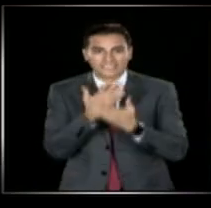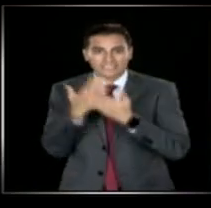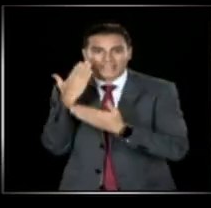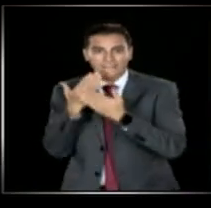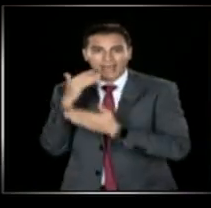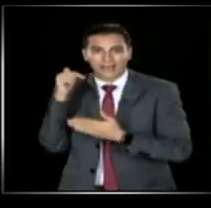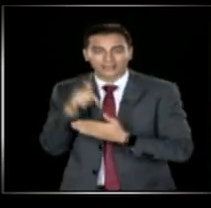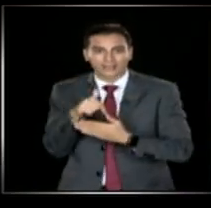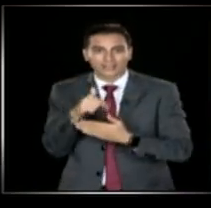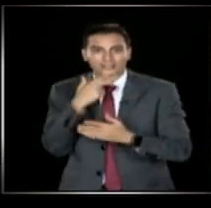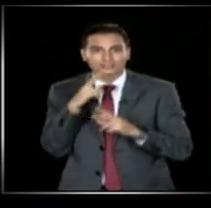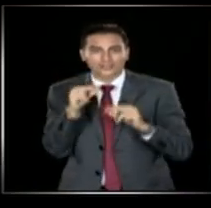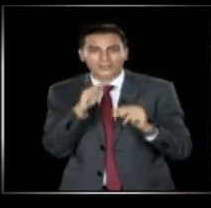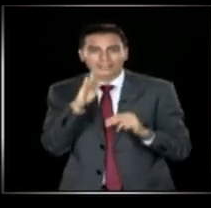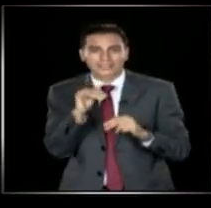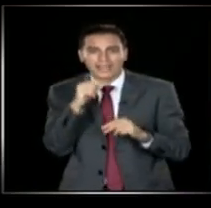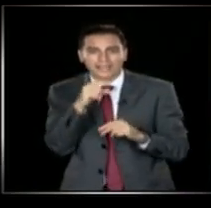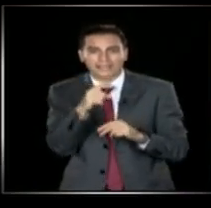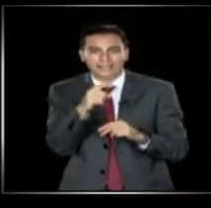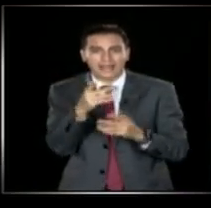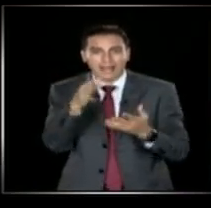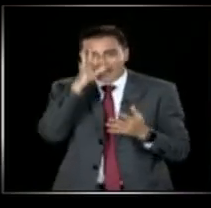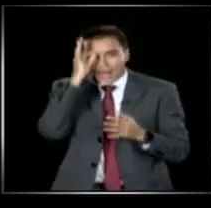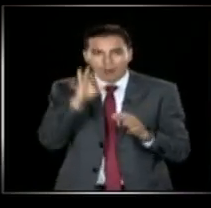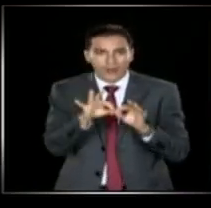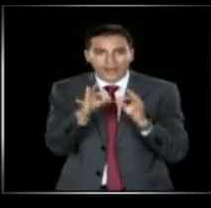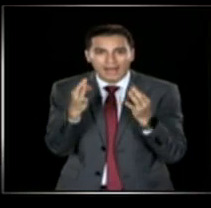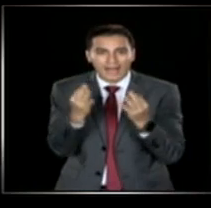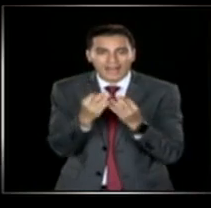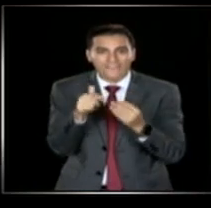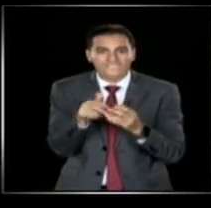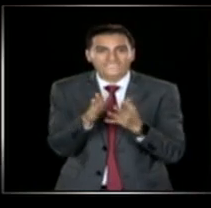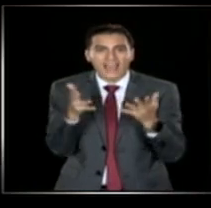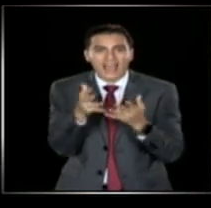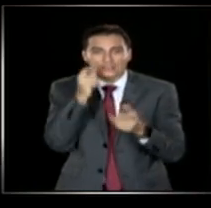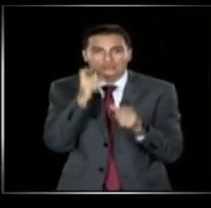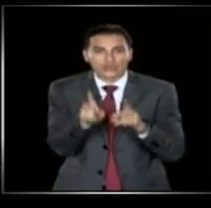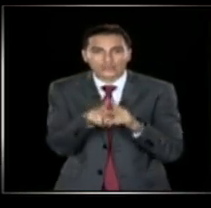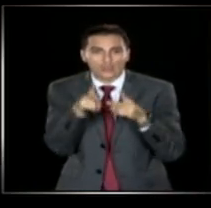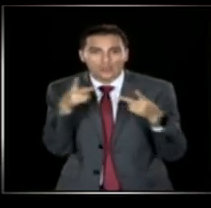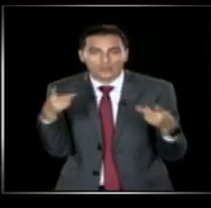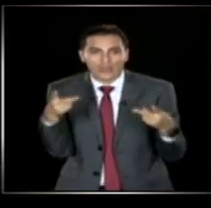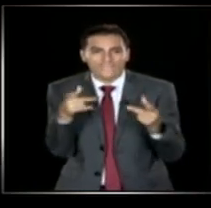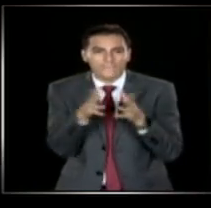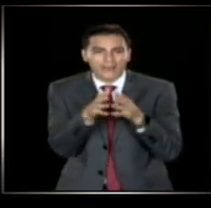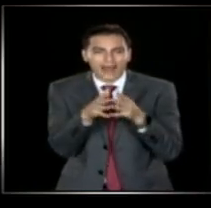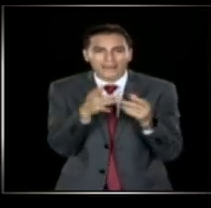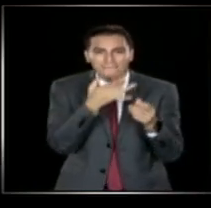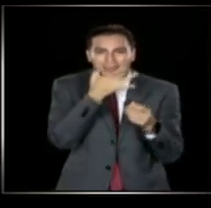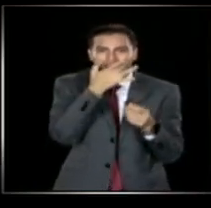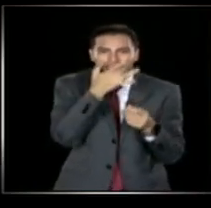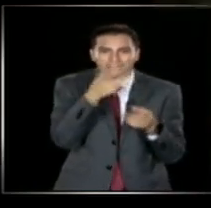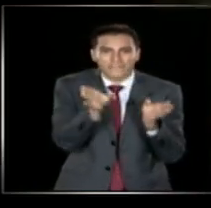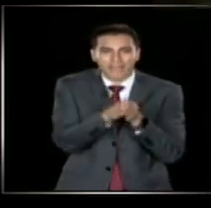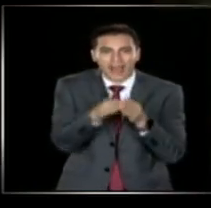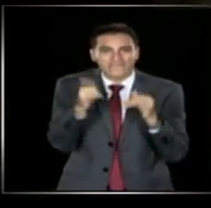كان في زمان معتقد سائد ان لو حد من الاهالي يعني عنده حد مختلف عن زمايله يتكسفوا يخرجوا بيه